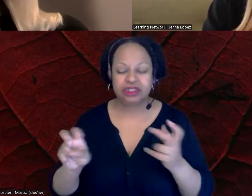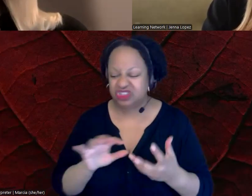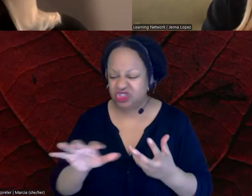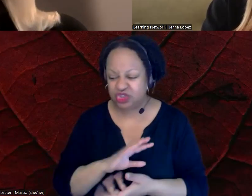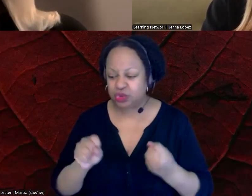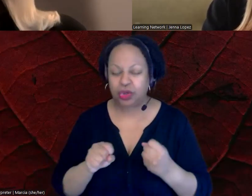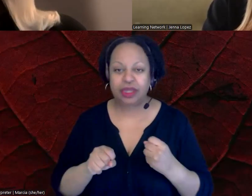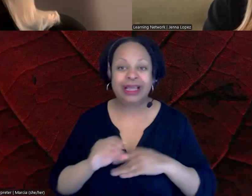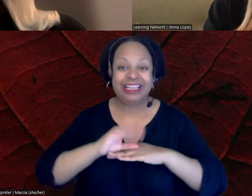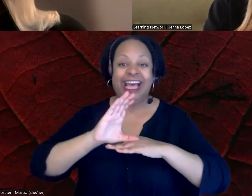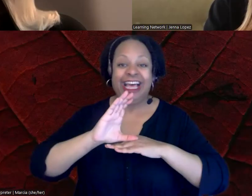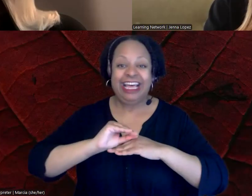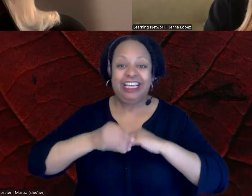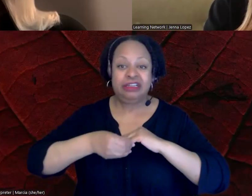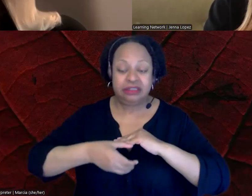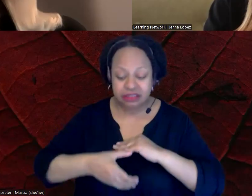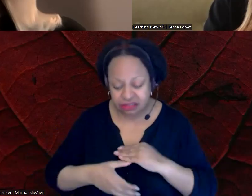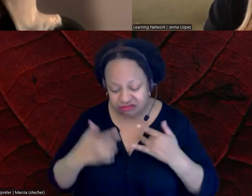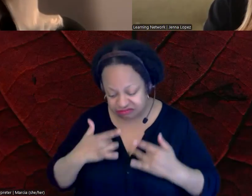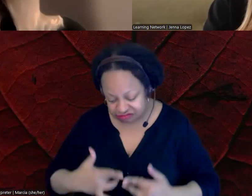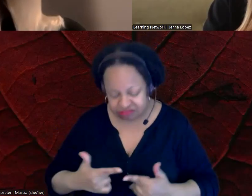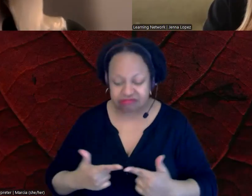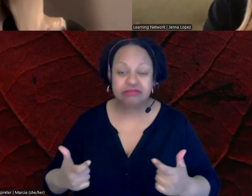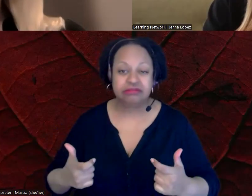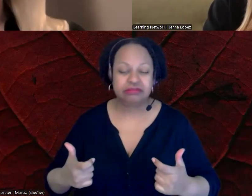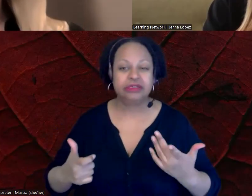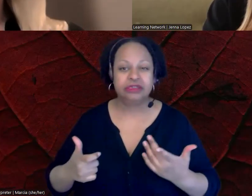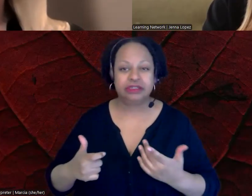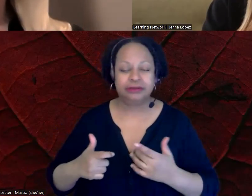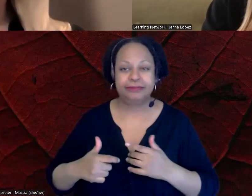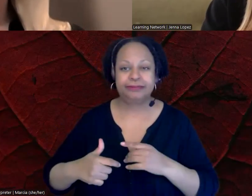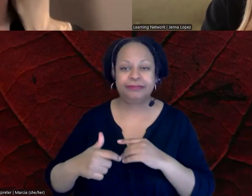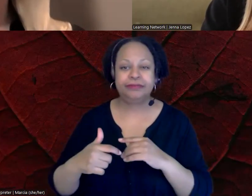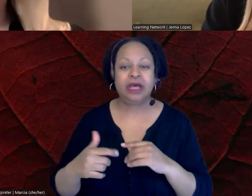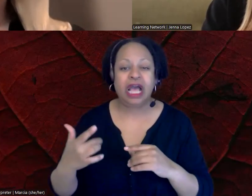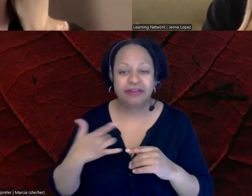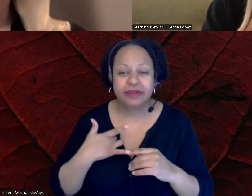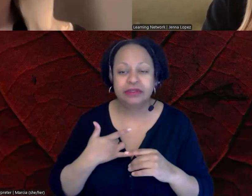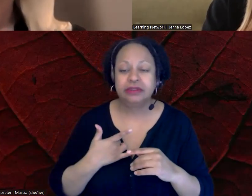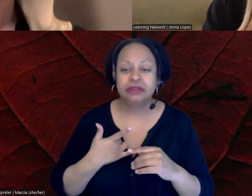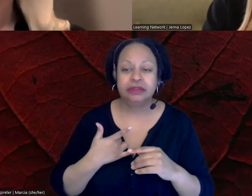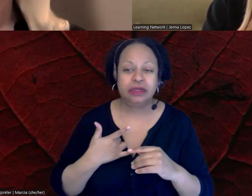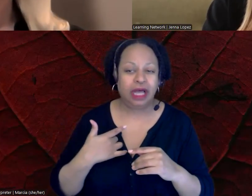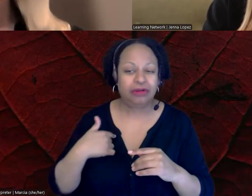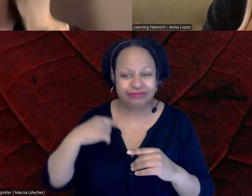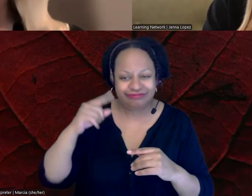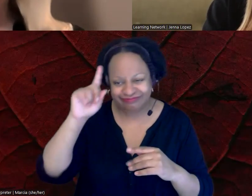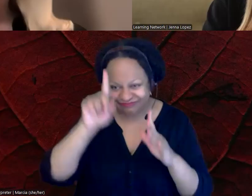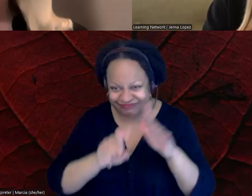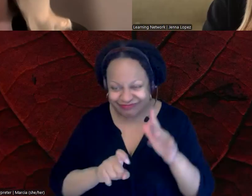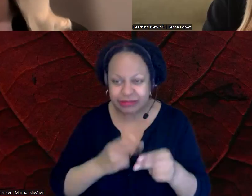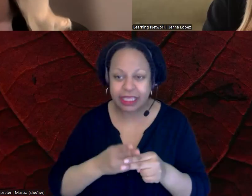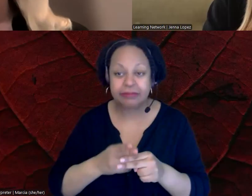l'esprit. Le nom me reviendra dans un instant. J'ai un petit blanc de mémoire. Mais je crois que ces petits gestes de soins